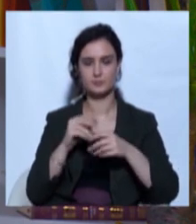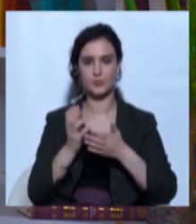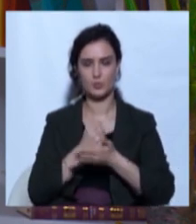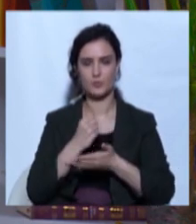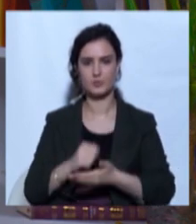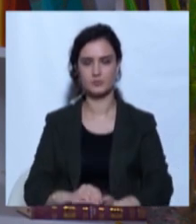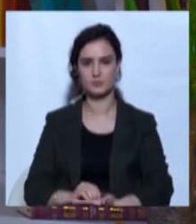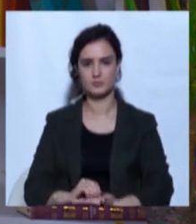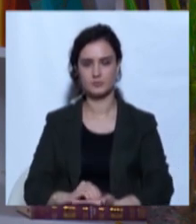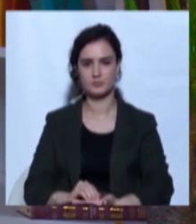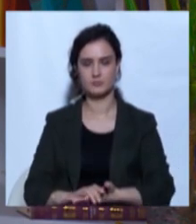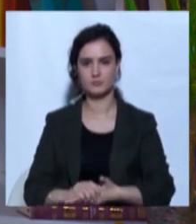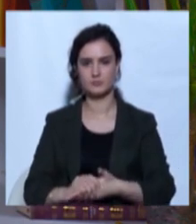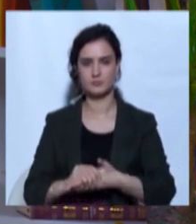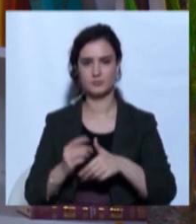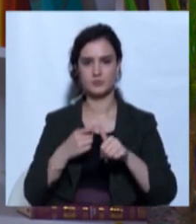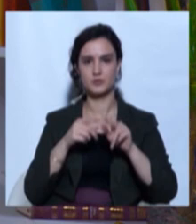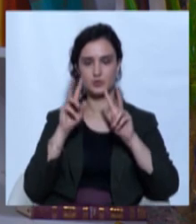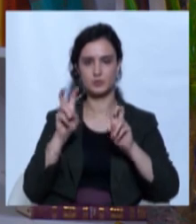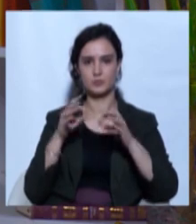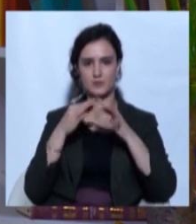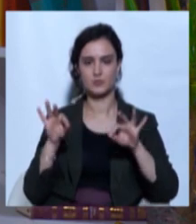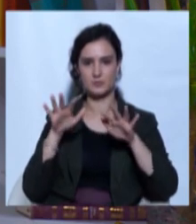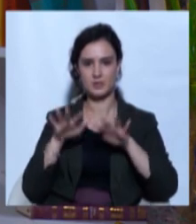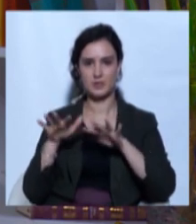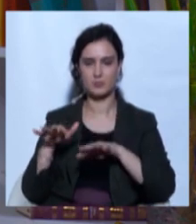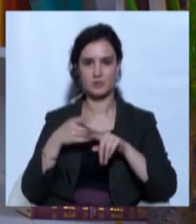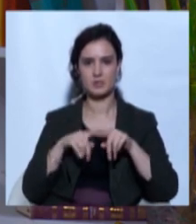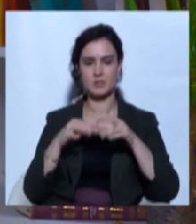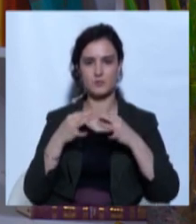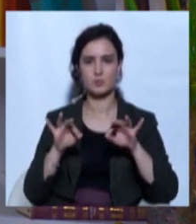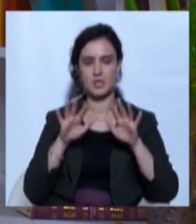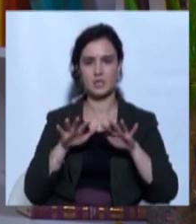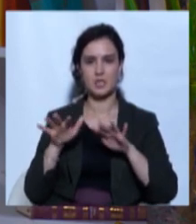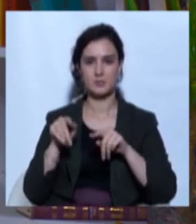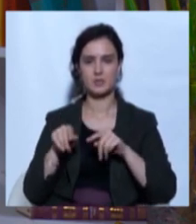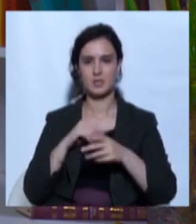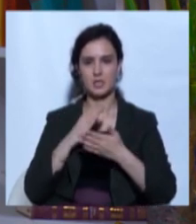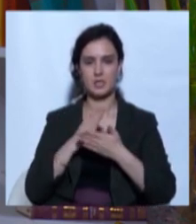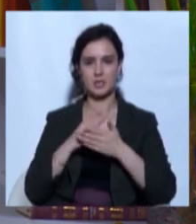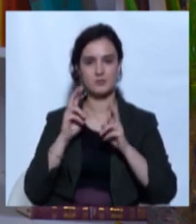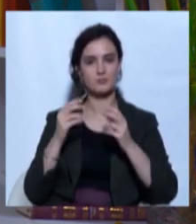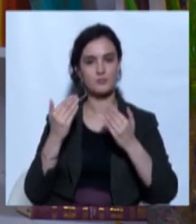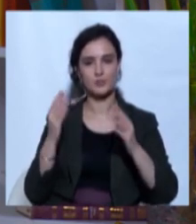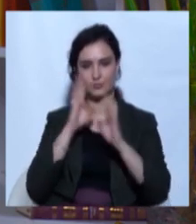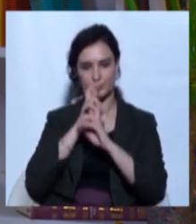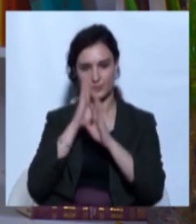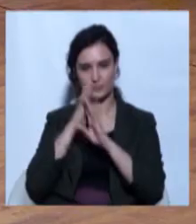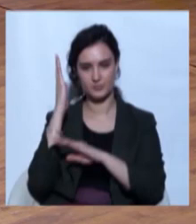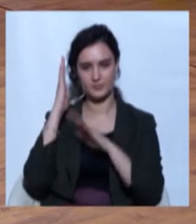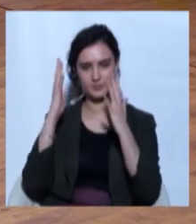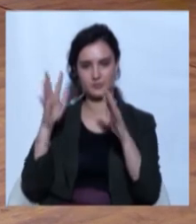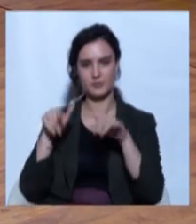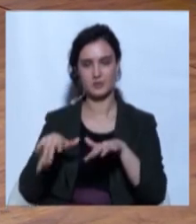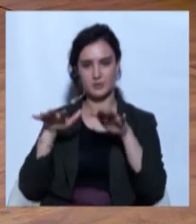პოულობენ ეგრეთ წოდებულ თავისუფალ ადგილებს. და ეს თავისუფალი ადგილები კი არის რეკრეაციული ზონები,